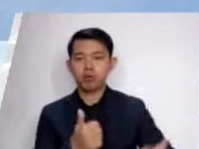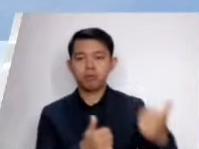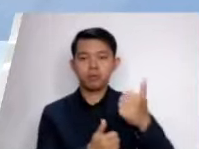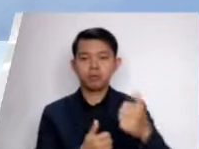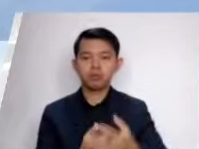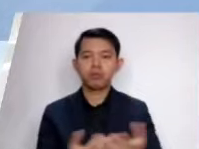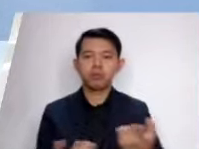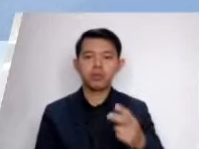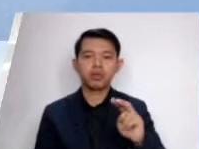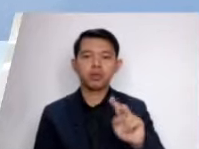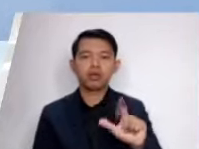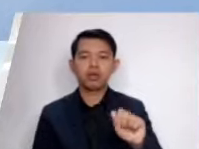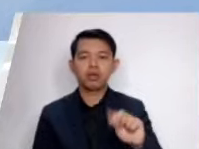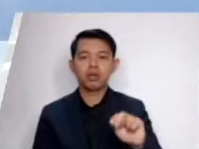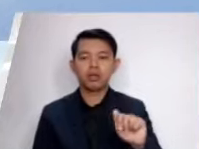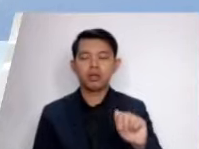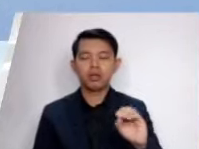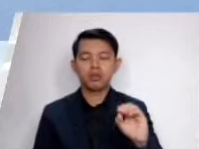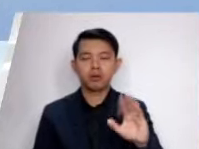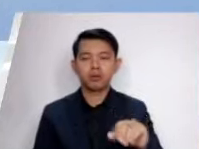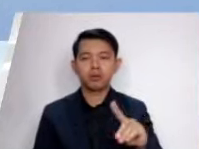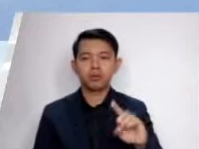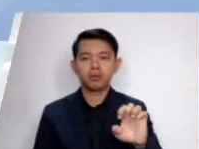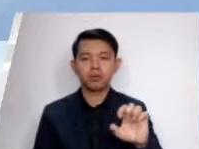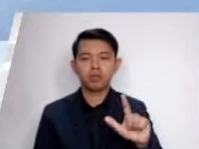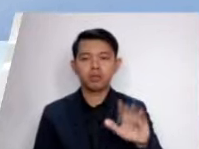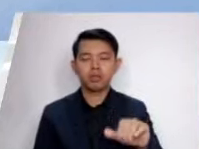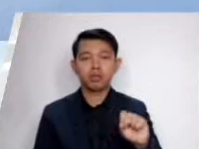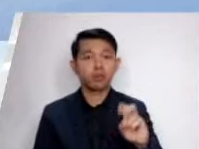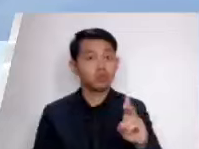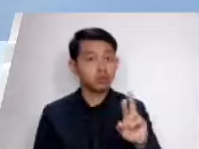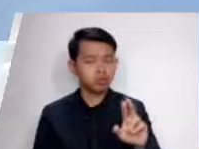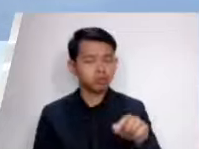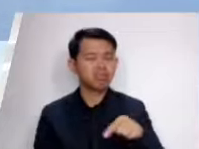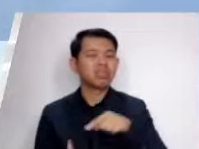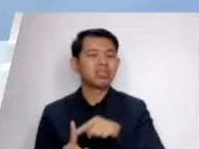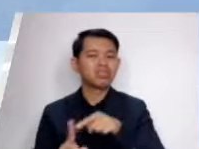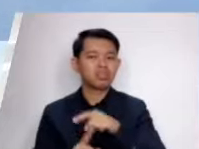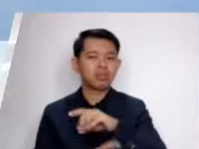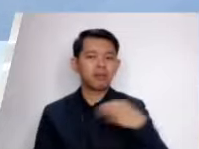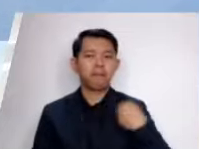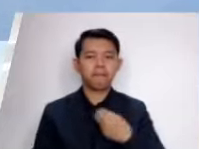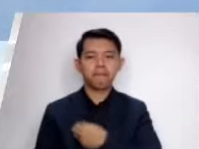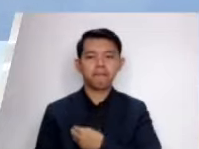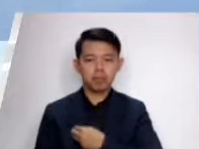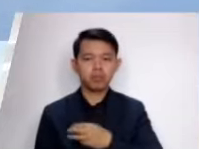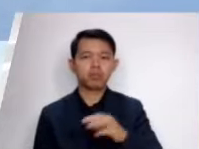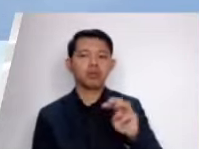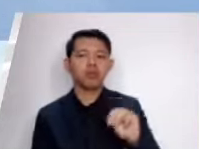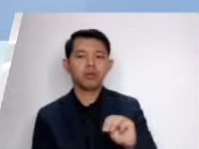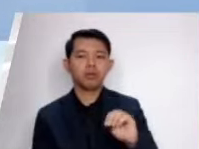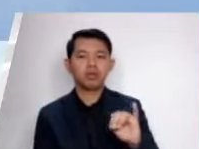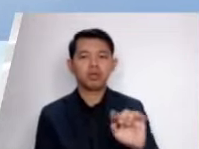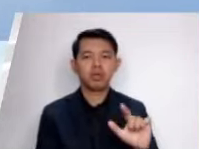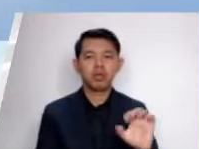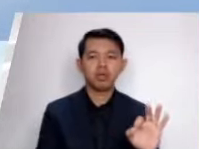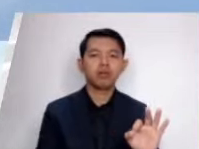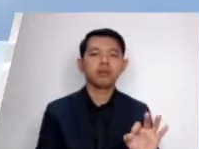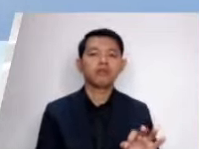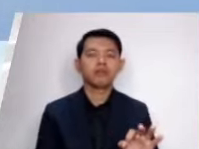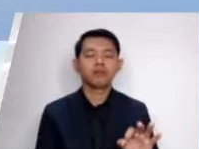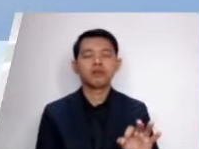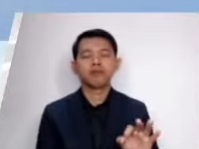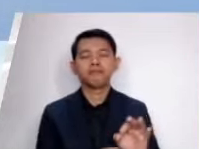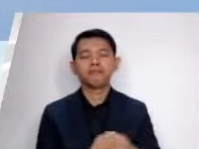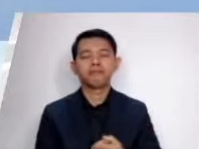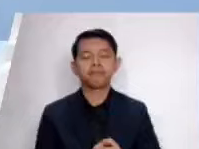PNP-CIDG, kasapi siya ng 102nd Guerrilla Base Command ng Bangsamoro Islamic Armed Forces ng MILF. Kabilang din daw